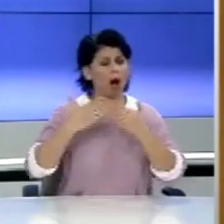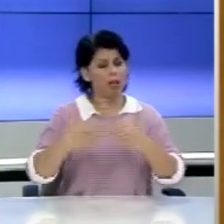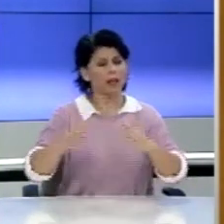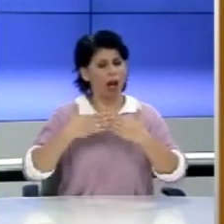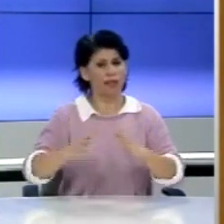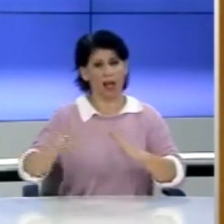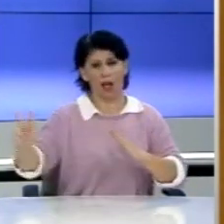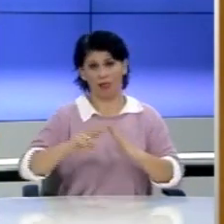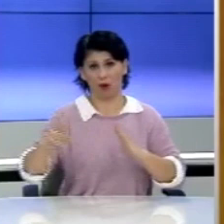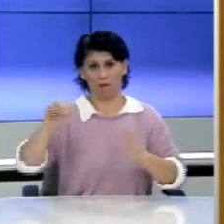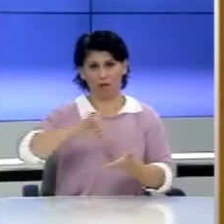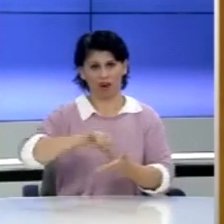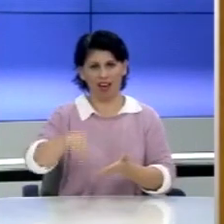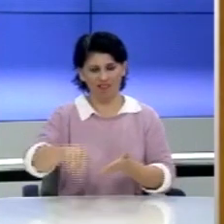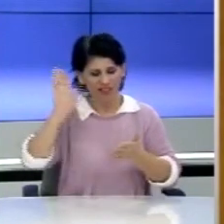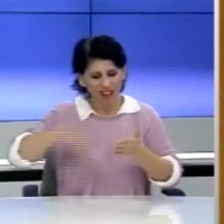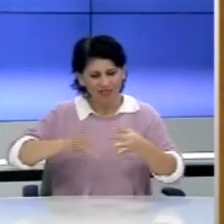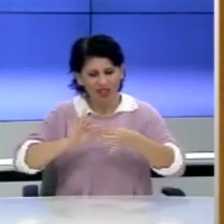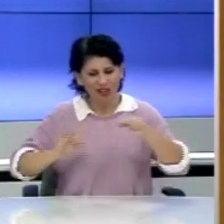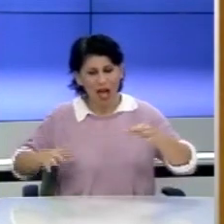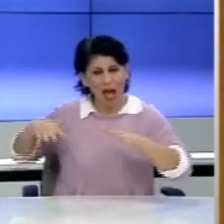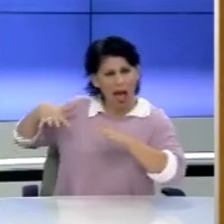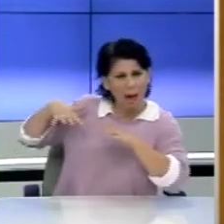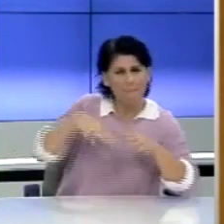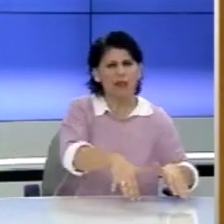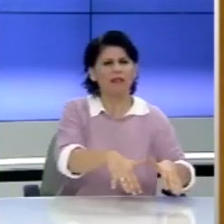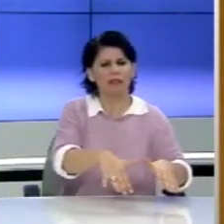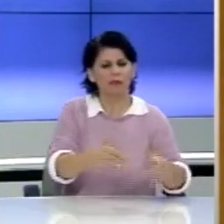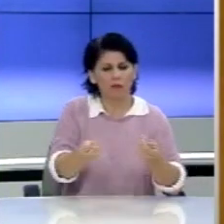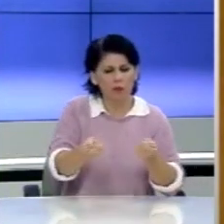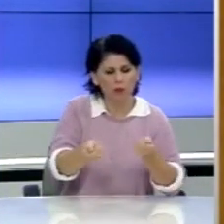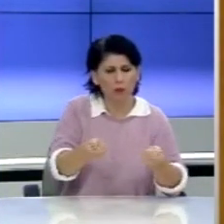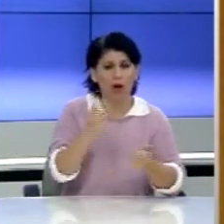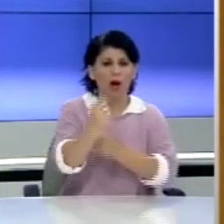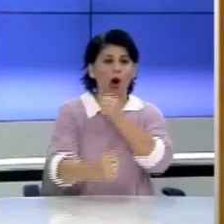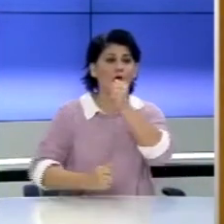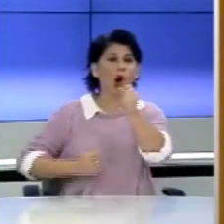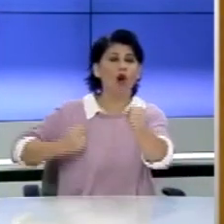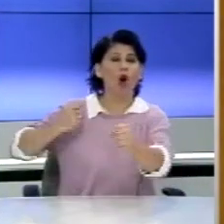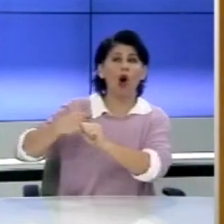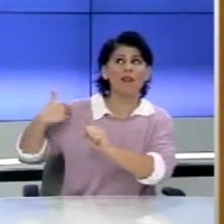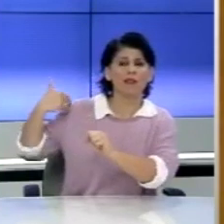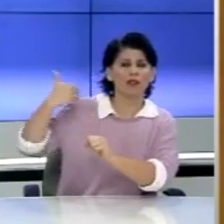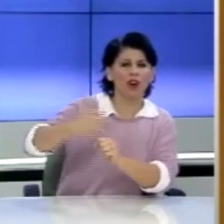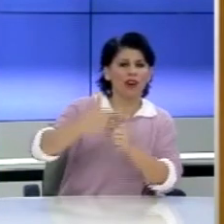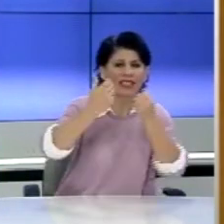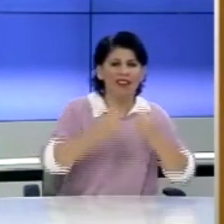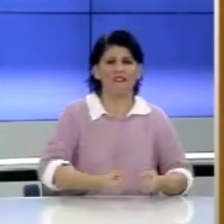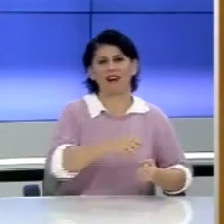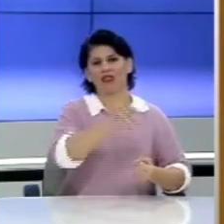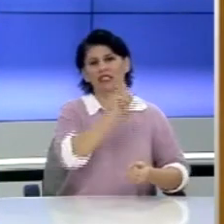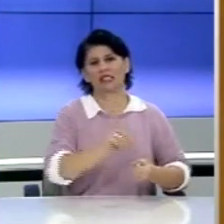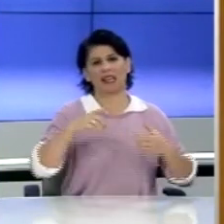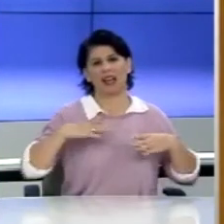τελευταίους κρίκους στην επίθεση που ξετυλίγεται μεθοδικά εδώ και πολλά χρόνια σε βάρος της κυριακάτικης